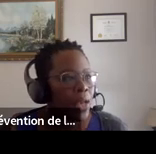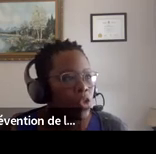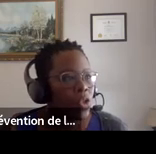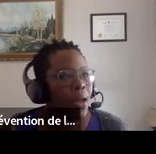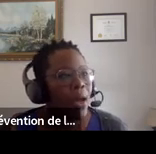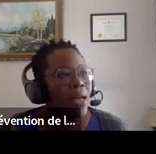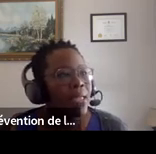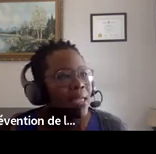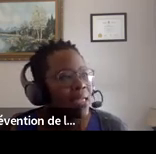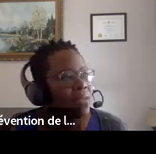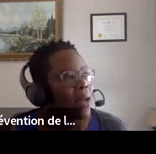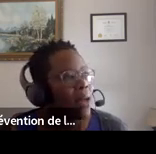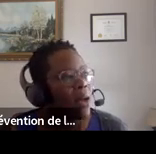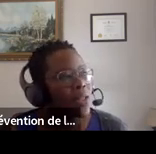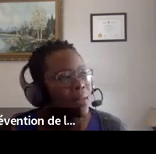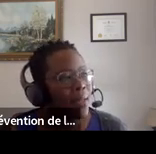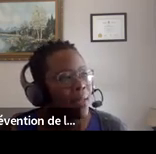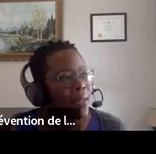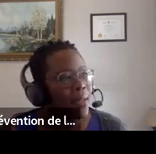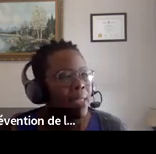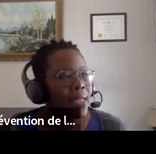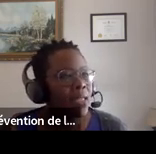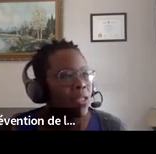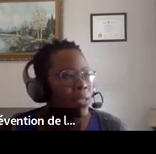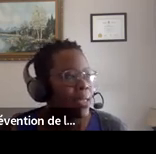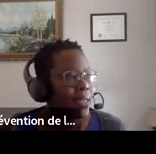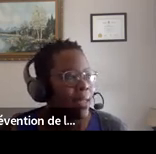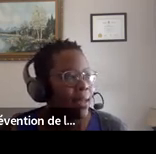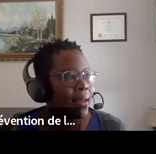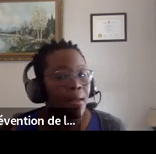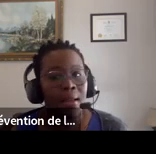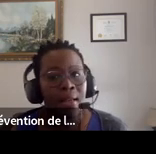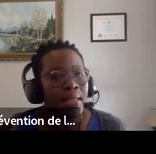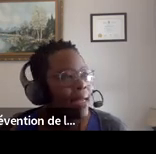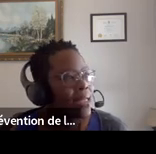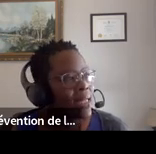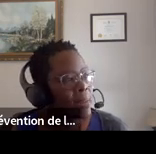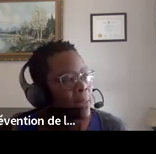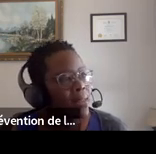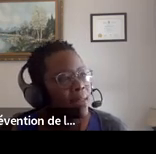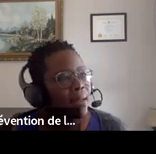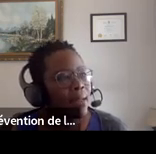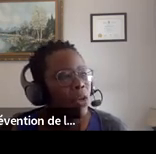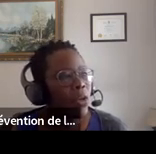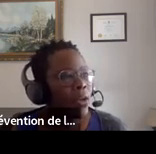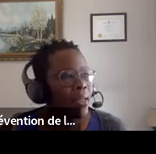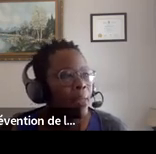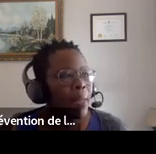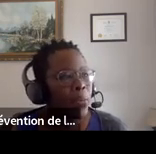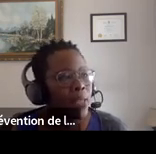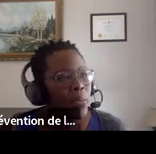de recherche en sciences infirmières, en santé et en administration sanitaire. Sa riche expérience en